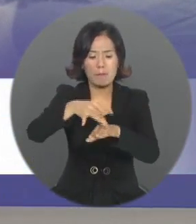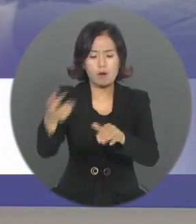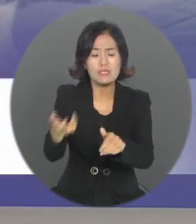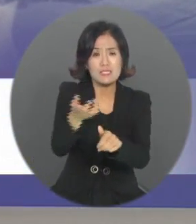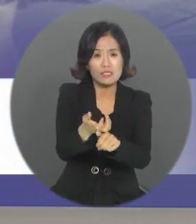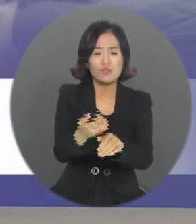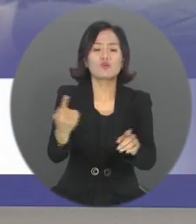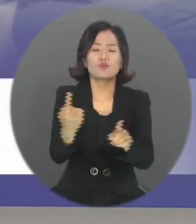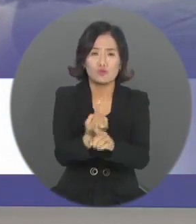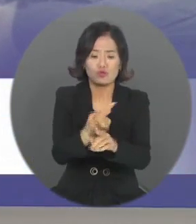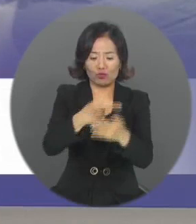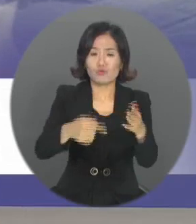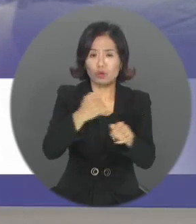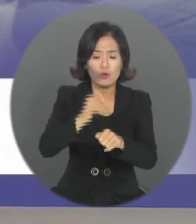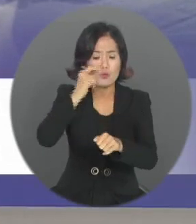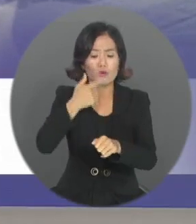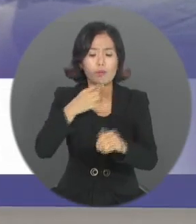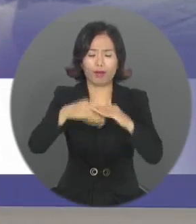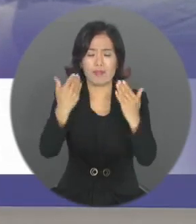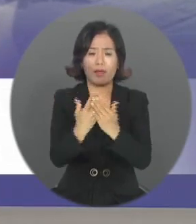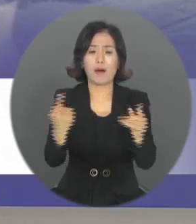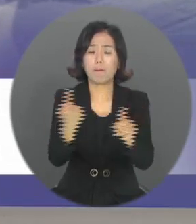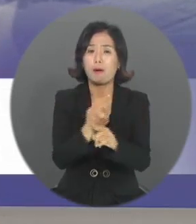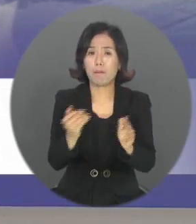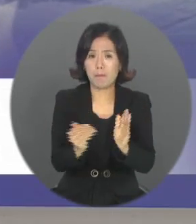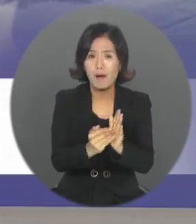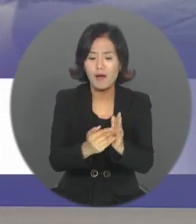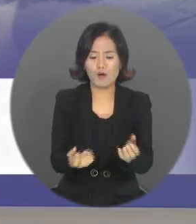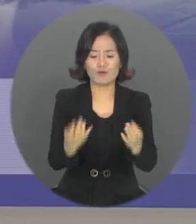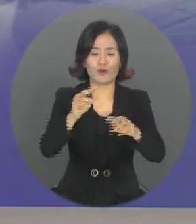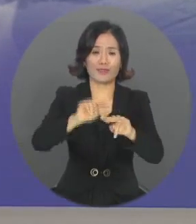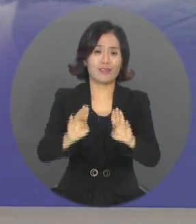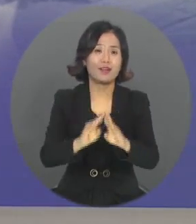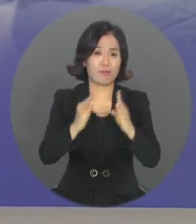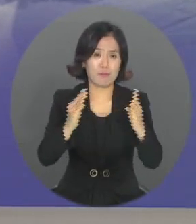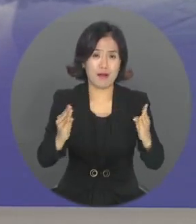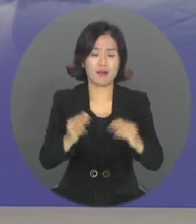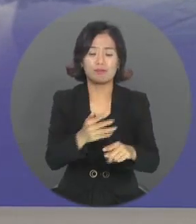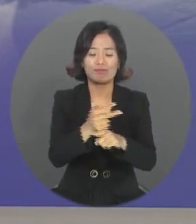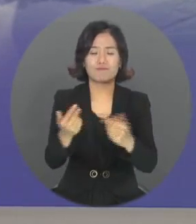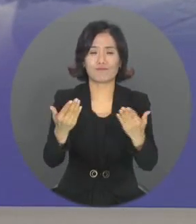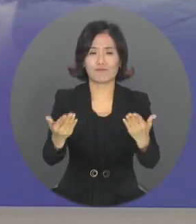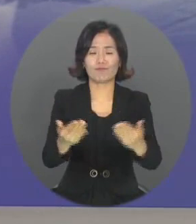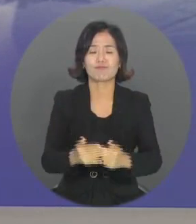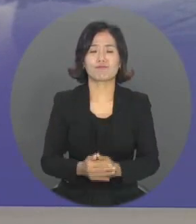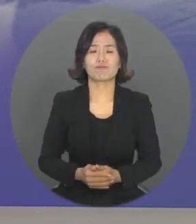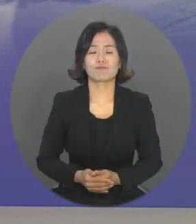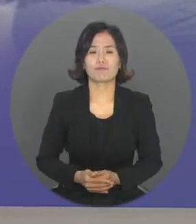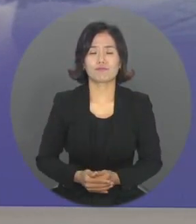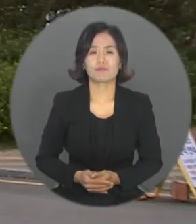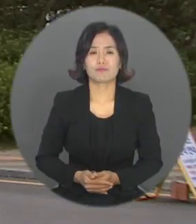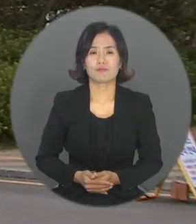받고 6개월 만에 완치 판정을 받았습니다. 이를 축하하는 자리가 열렸는데요. 천홍희 기자가 다녀왔습니다.